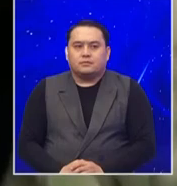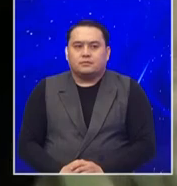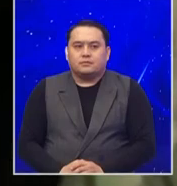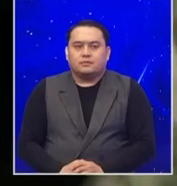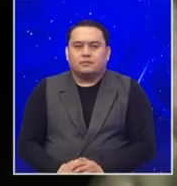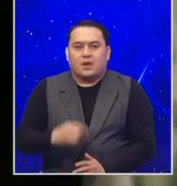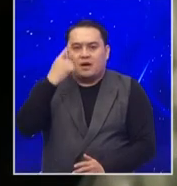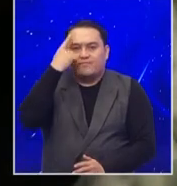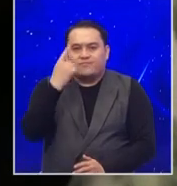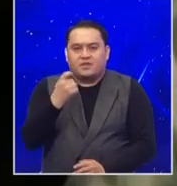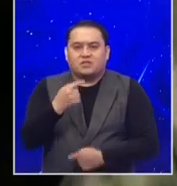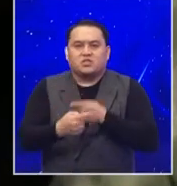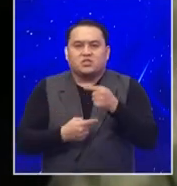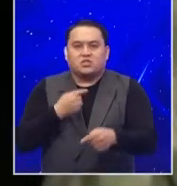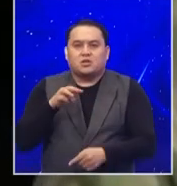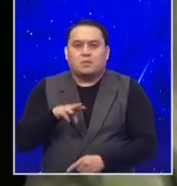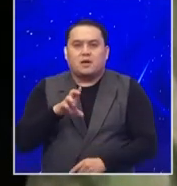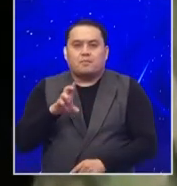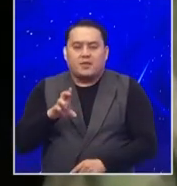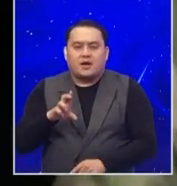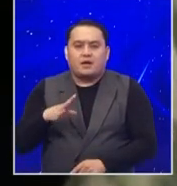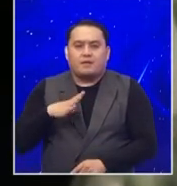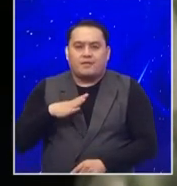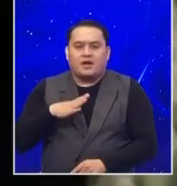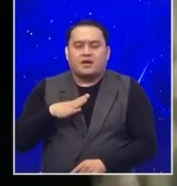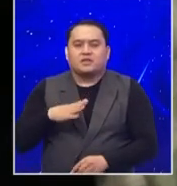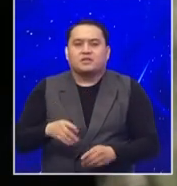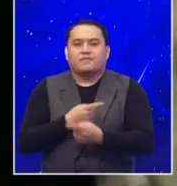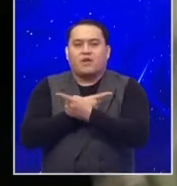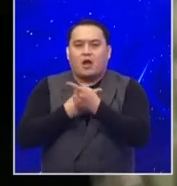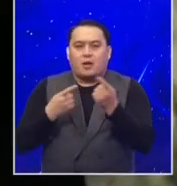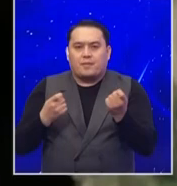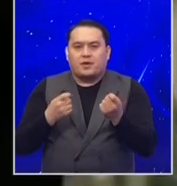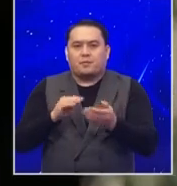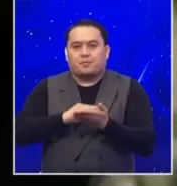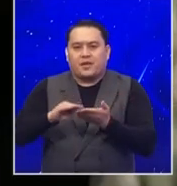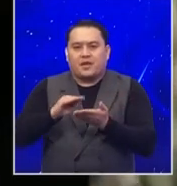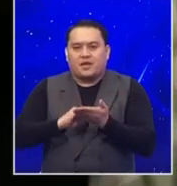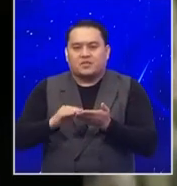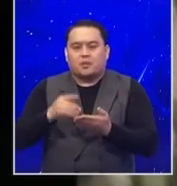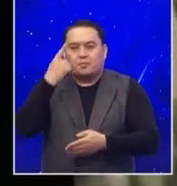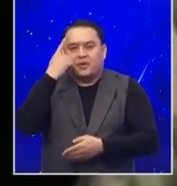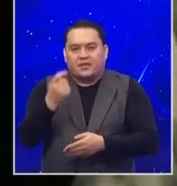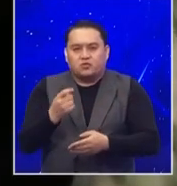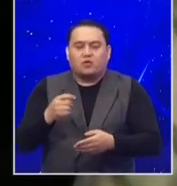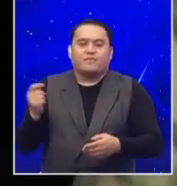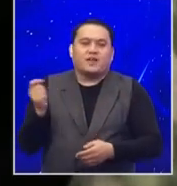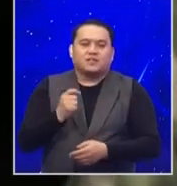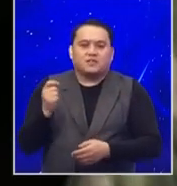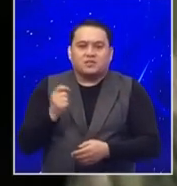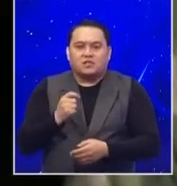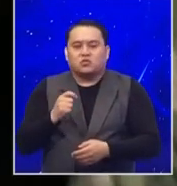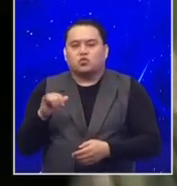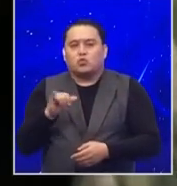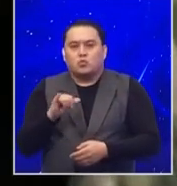Посредством СМС-рассылки через мобильное приложение «Дармен» и средства массовой информации не раз писали о штормовых предупреждениях в выходные. Однако